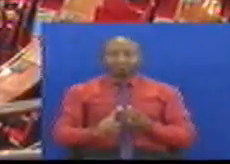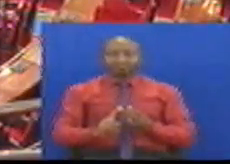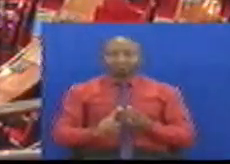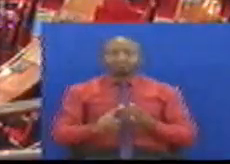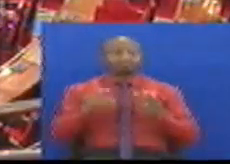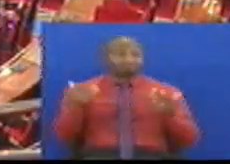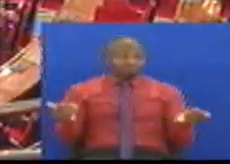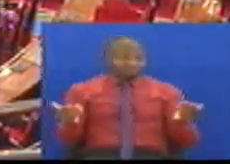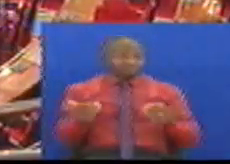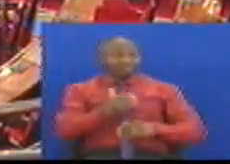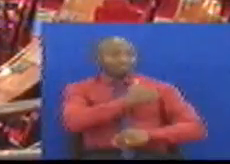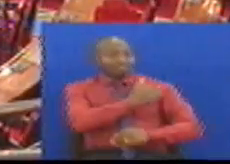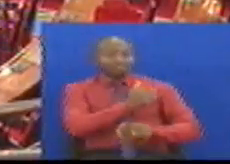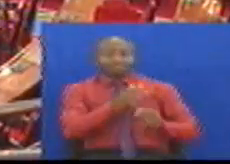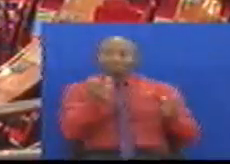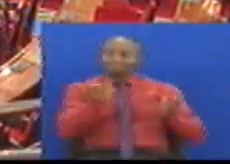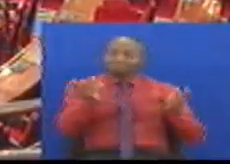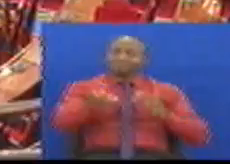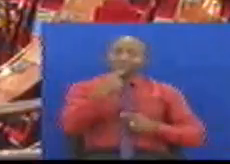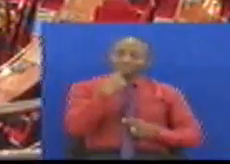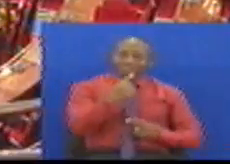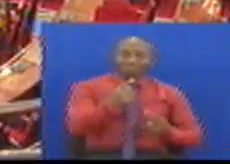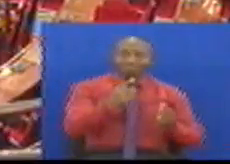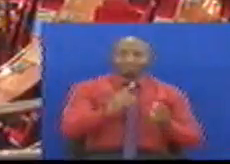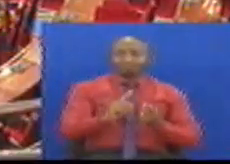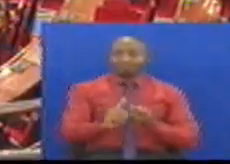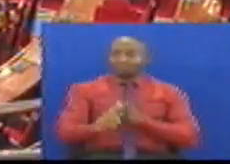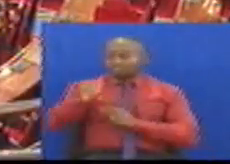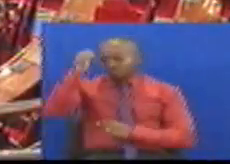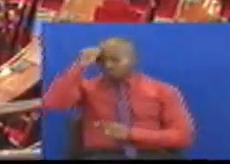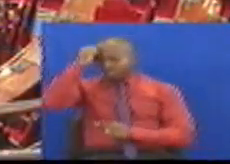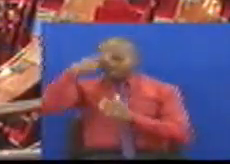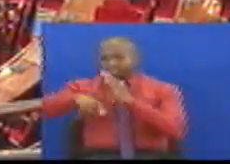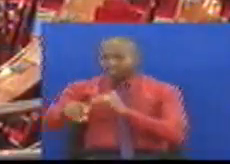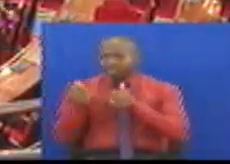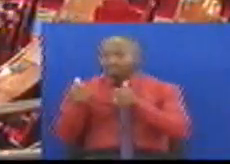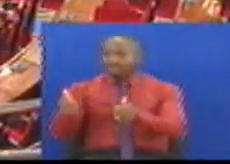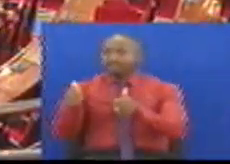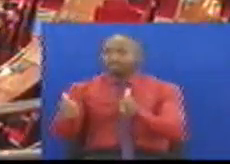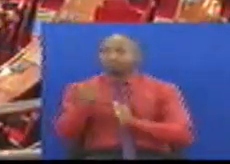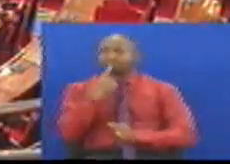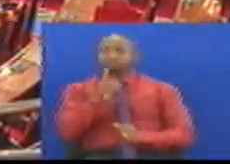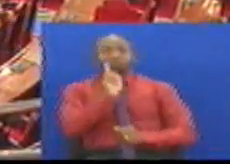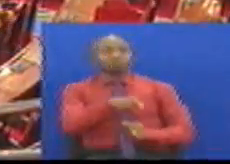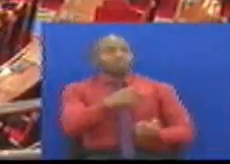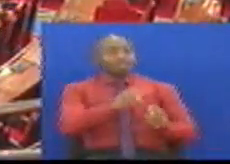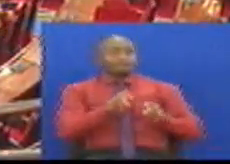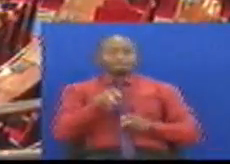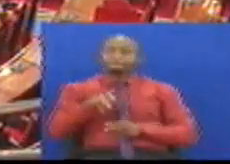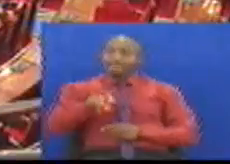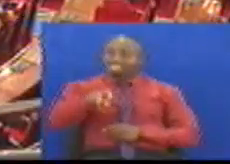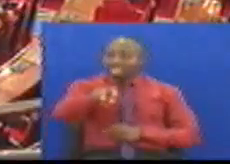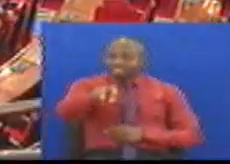huduma inayostahiki. Lakini mlisema kwamba kuna, mnakumbuka katika ahadi mlisema kutakuwa na bajaji ambazo ni